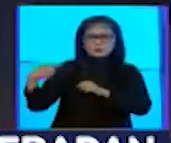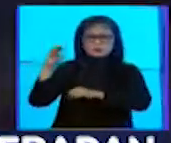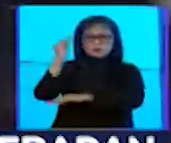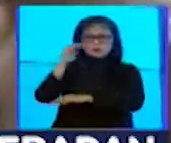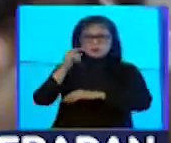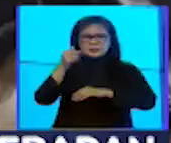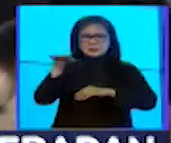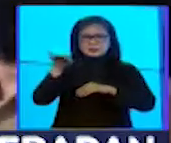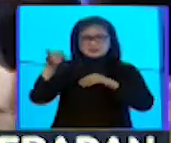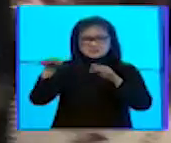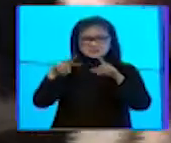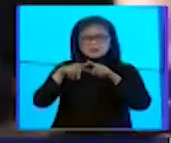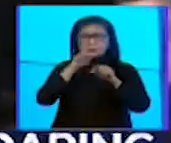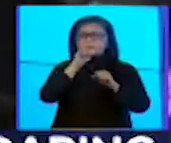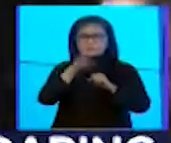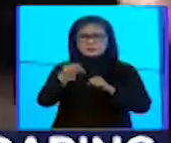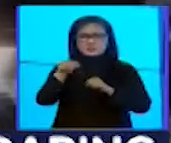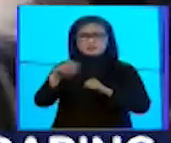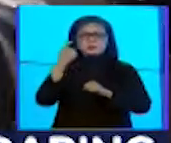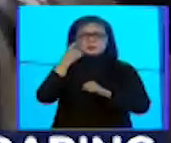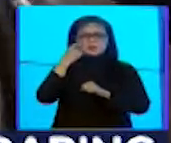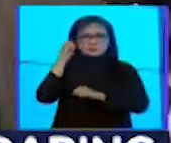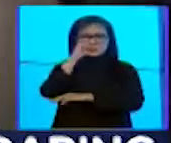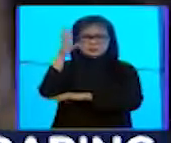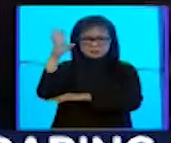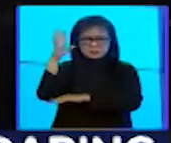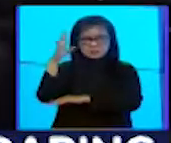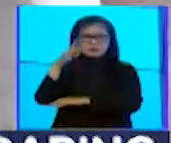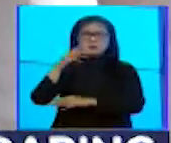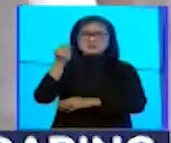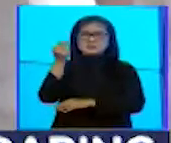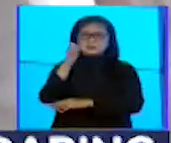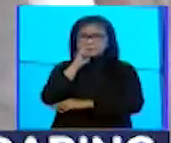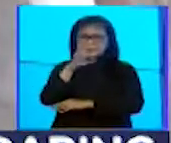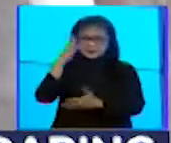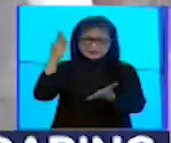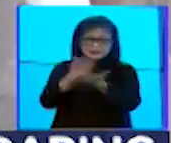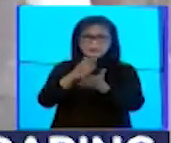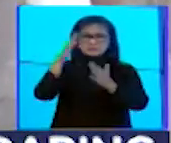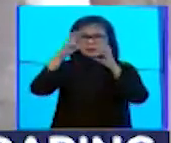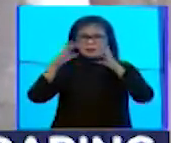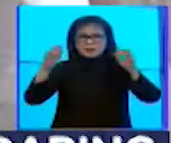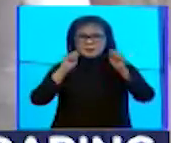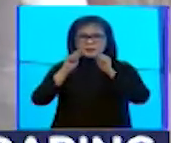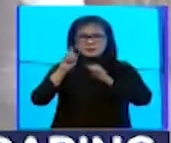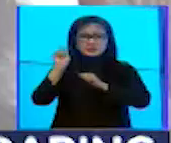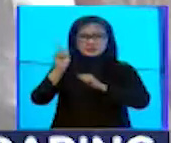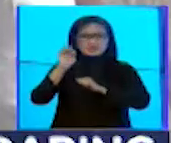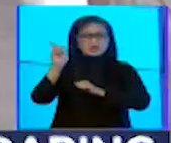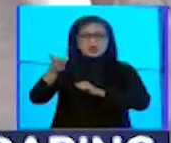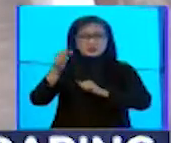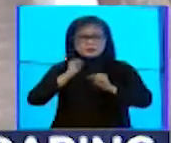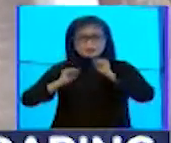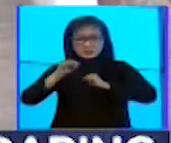Balai Kota DKI Jakarta Selasa petang. Riza menegaskan pada hari Lebaran nanti tidak boleh ada pergerakan dari satu titik ke titik yang